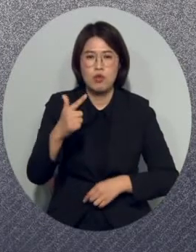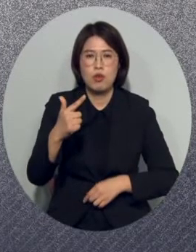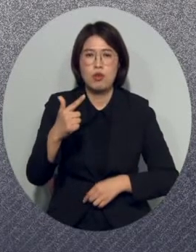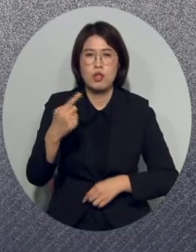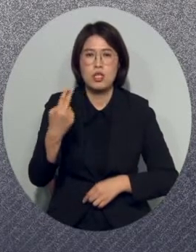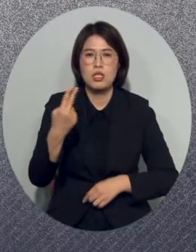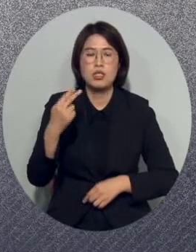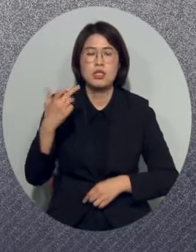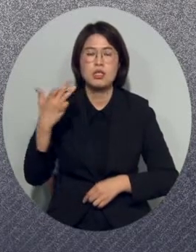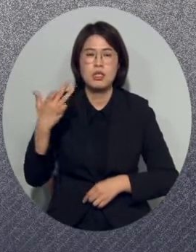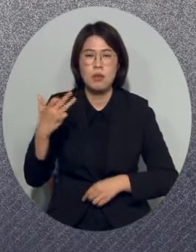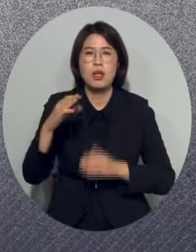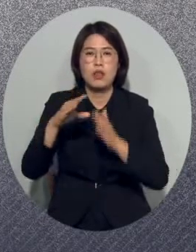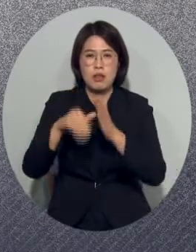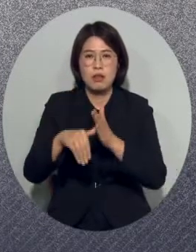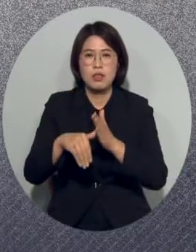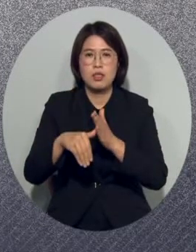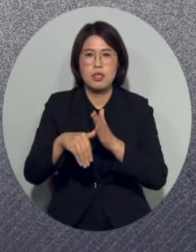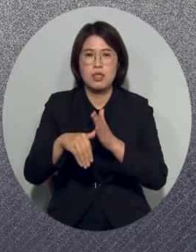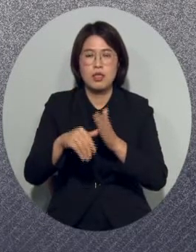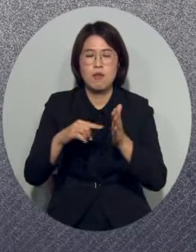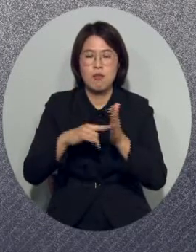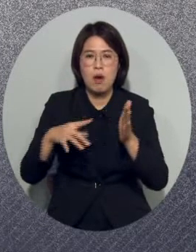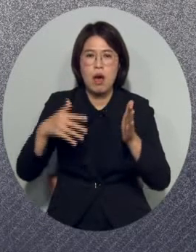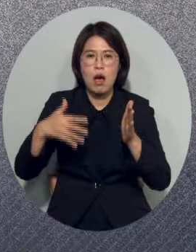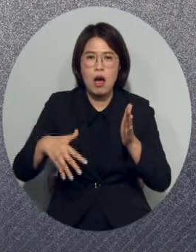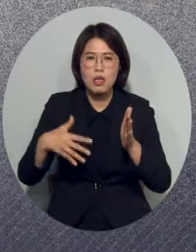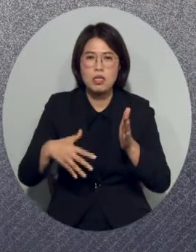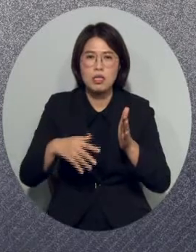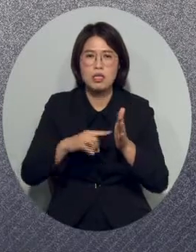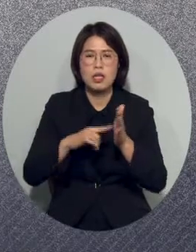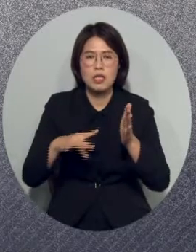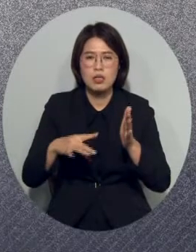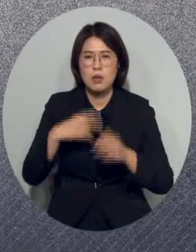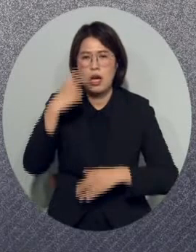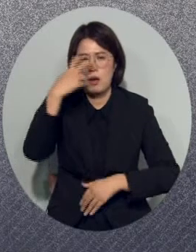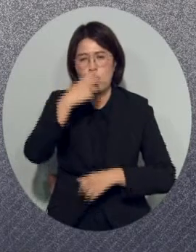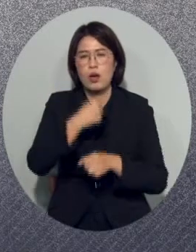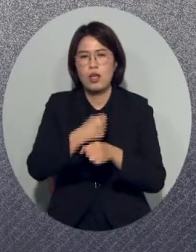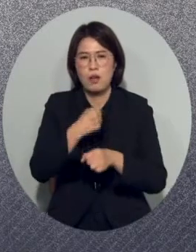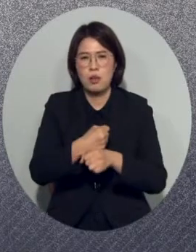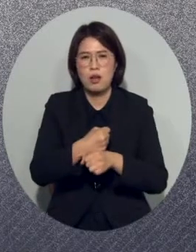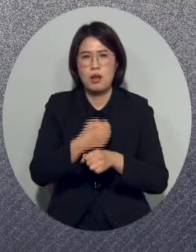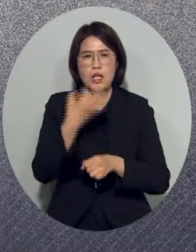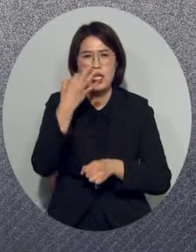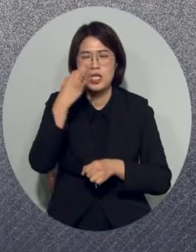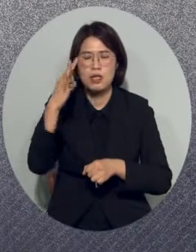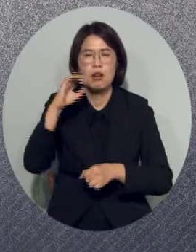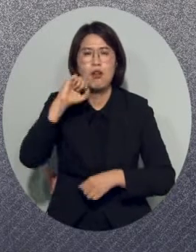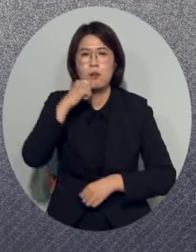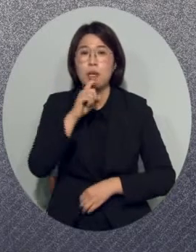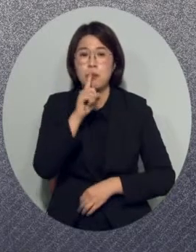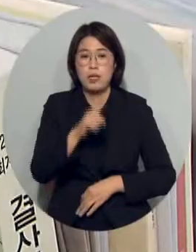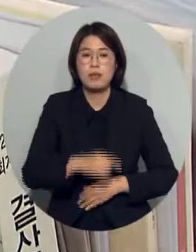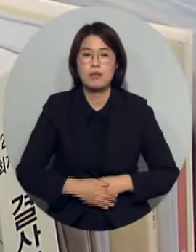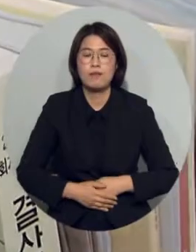2016년과 2018년도에는 미부과 취득세 징수를 지도 감독했다며 인정할 수 없다고